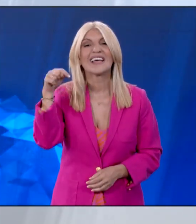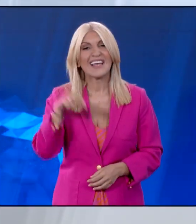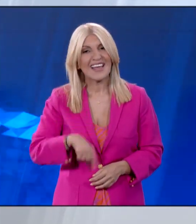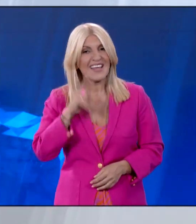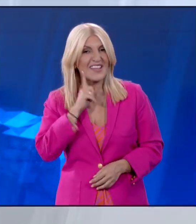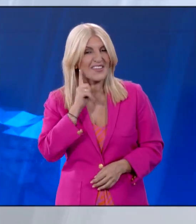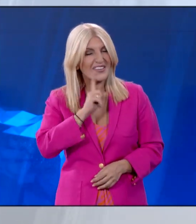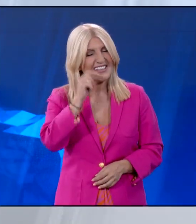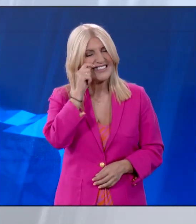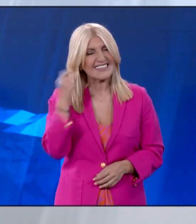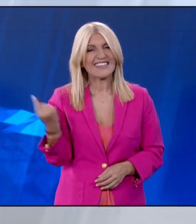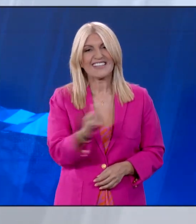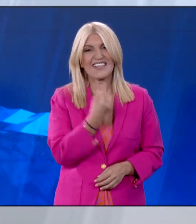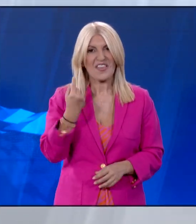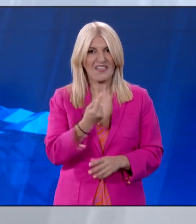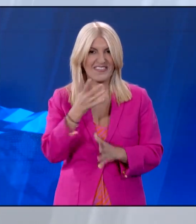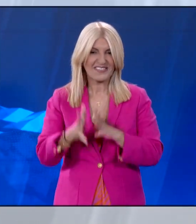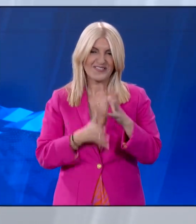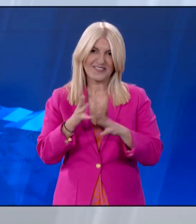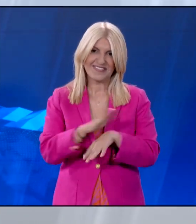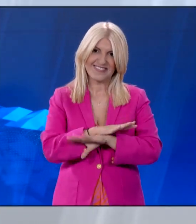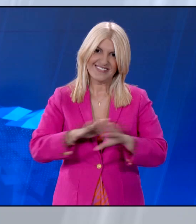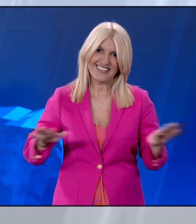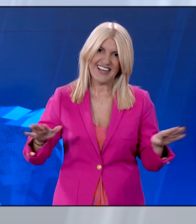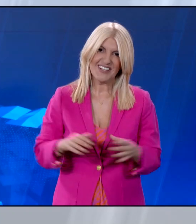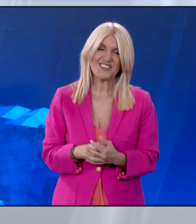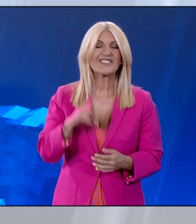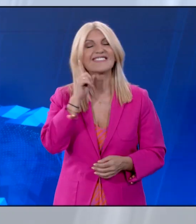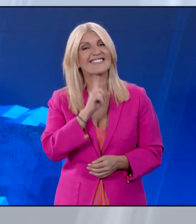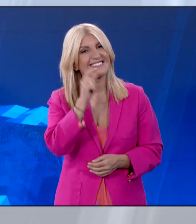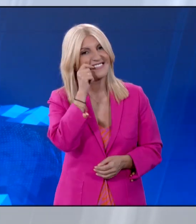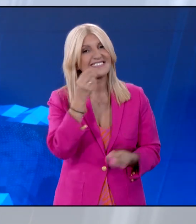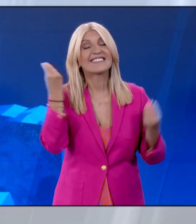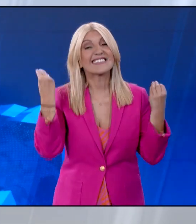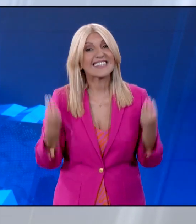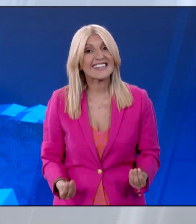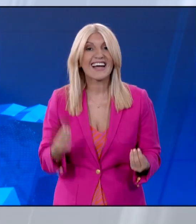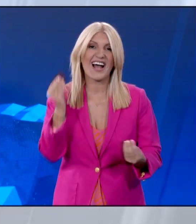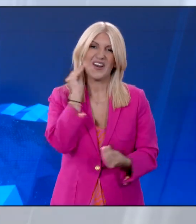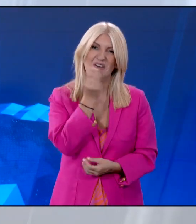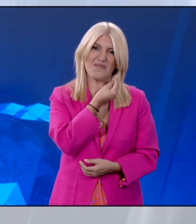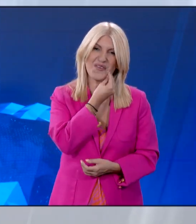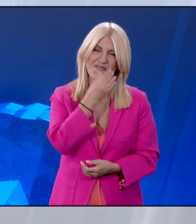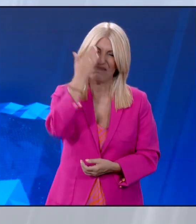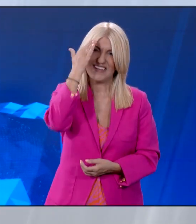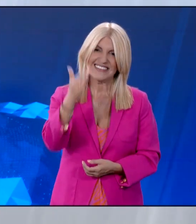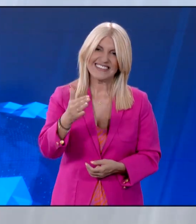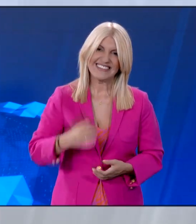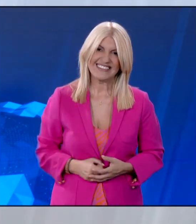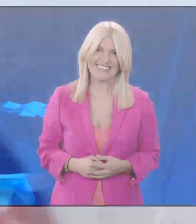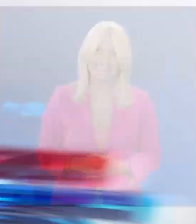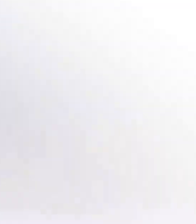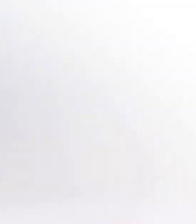αυτό το δελτίο μας στη νοηματική γλώσσα ολοκληρώθηκε. Κυρίες και κύριοι, να έχετε ένα καλό απόγευμα. Γεια σας.